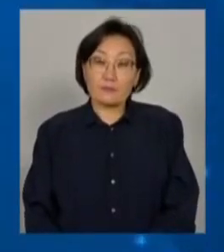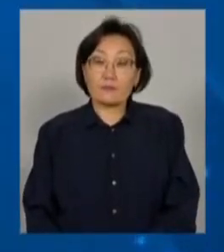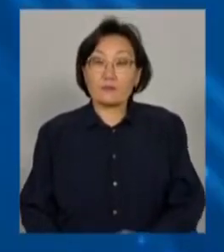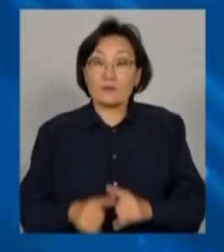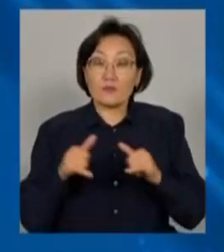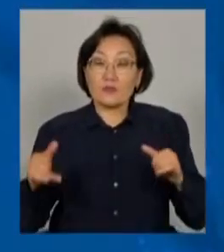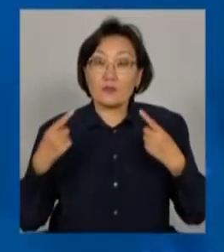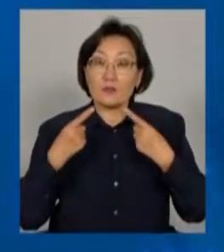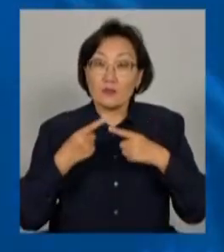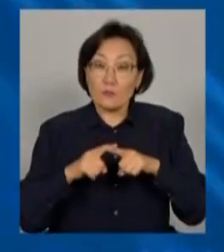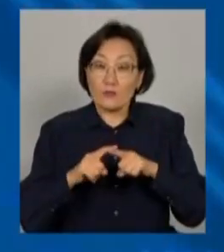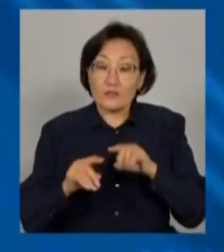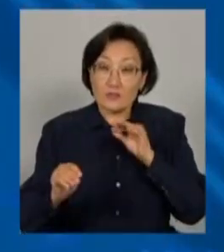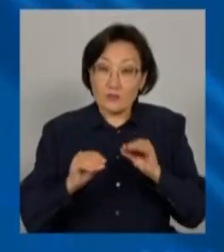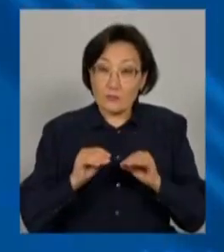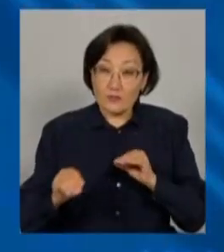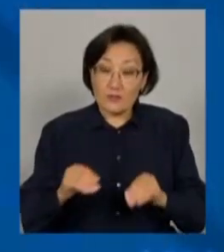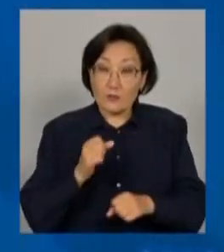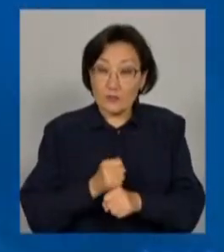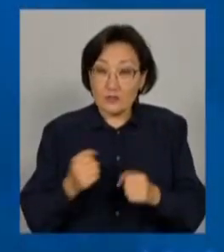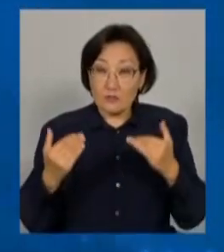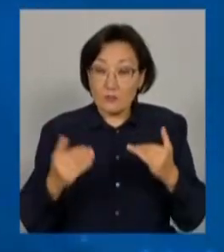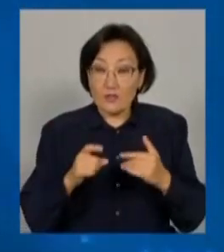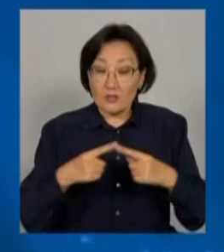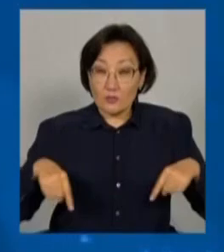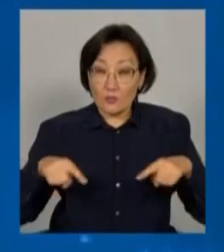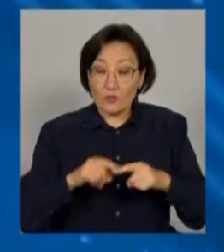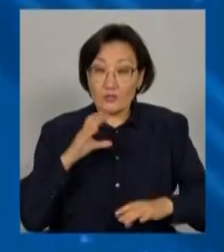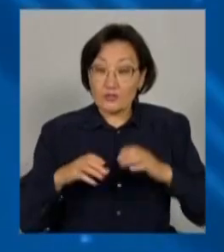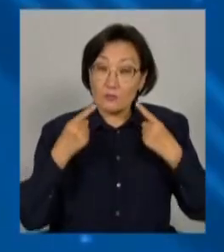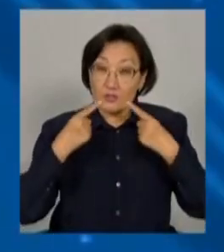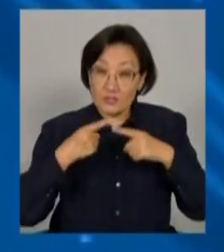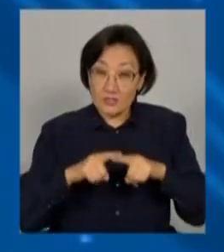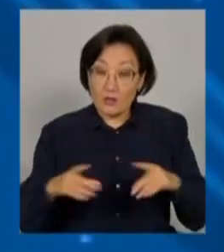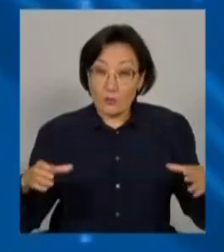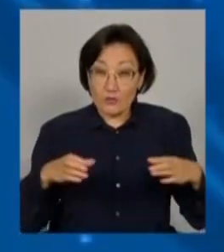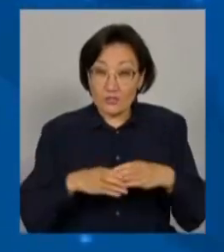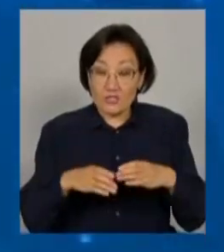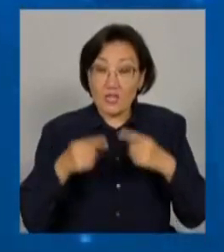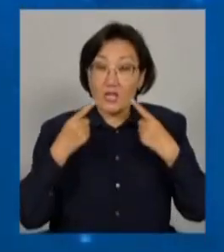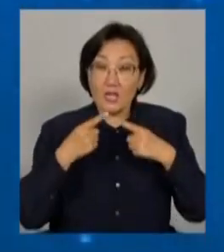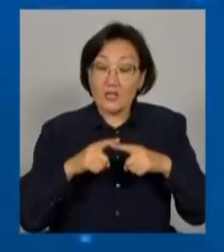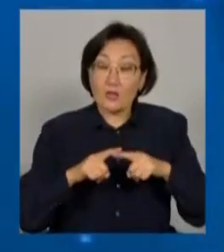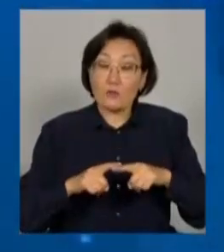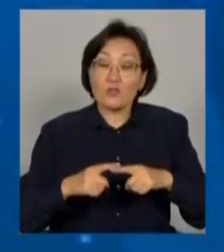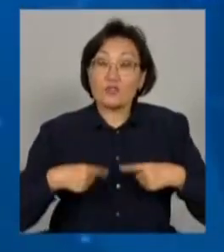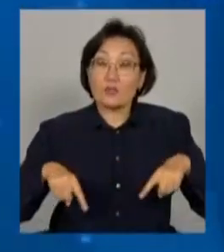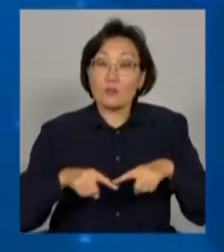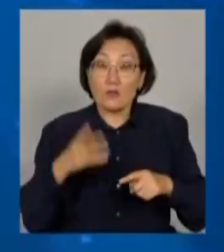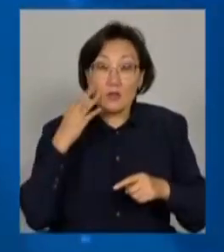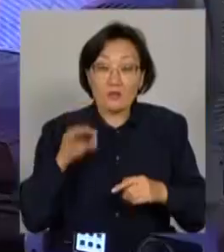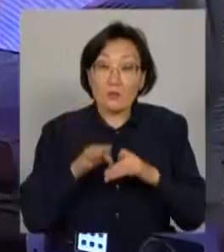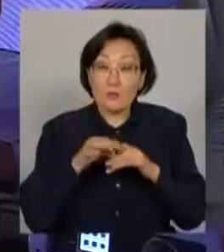Развитие цифровой инфраструктуры и создание современного хаба для мировых технологических компаний и IT-гигантов. В Алматы